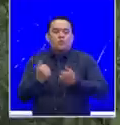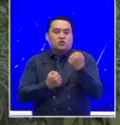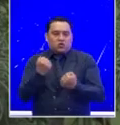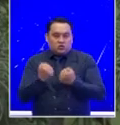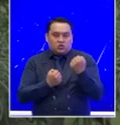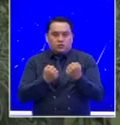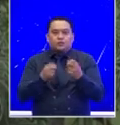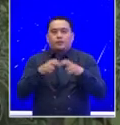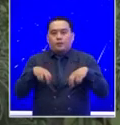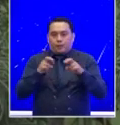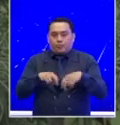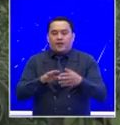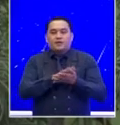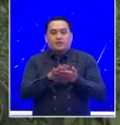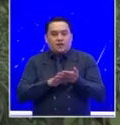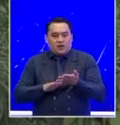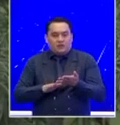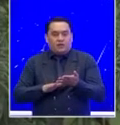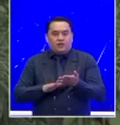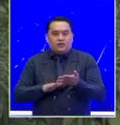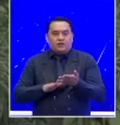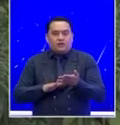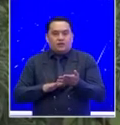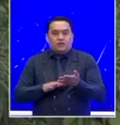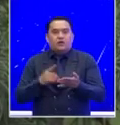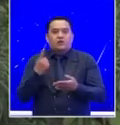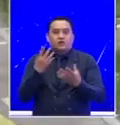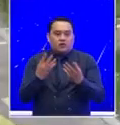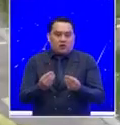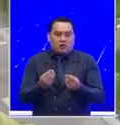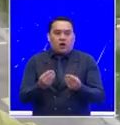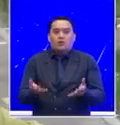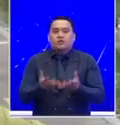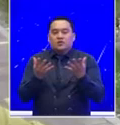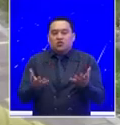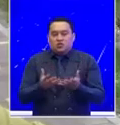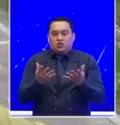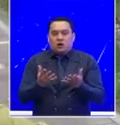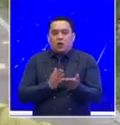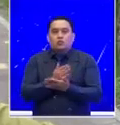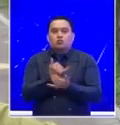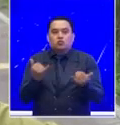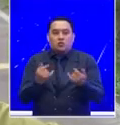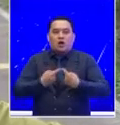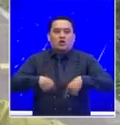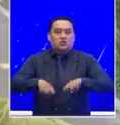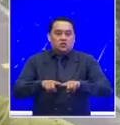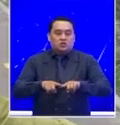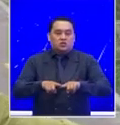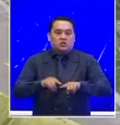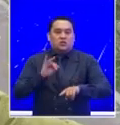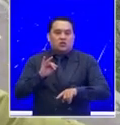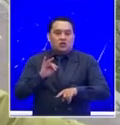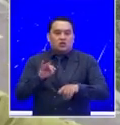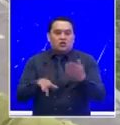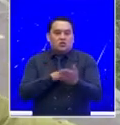средств. Рассмотрение данной заявки составляет день в день. Для облегчения обслуживания организации и